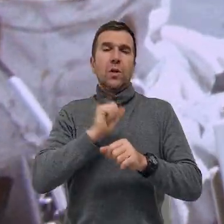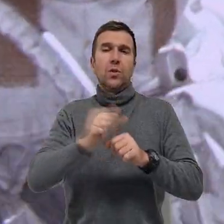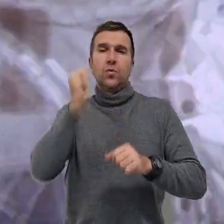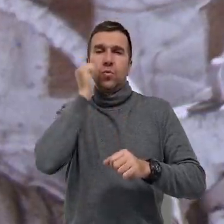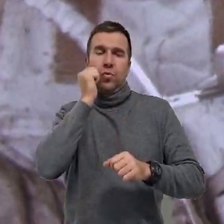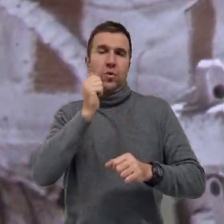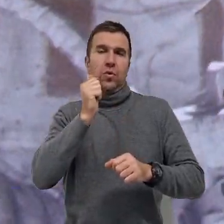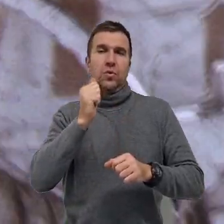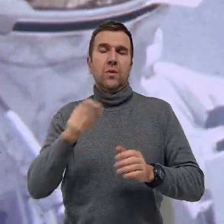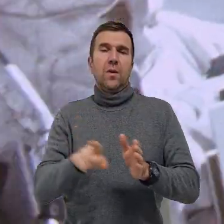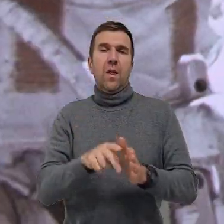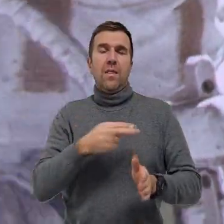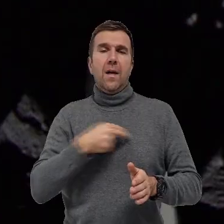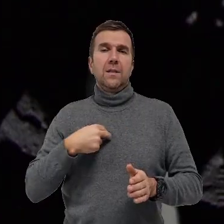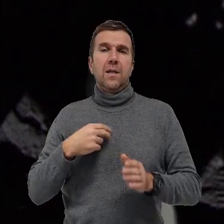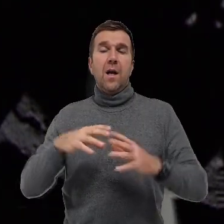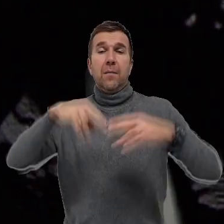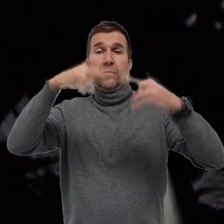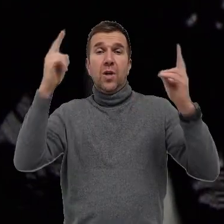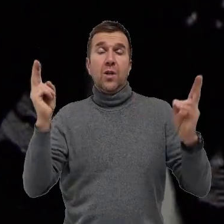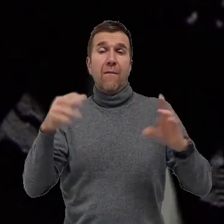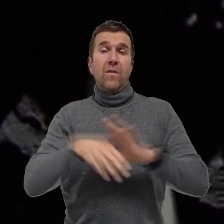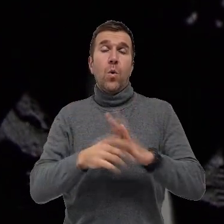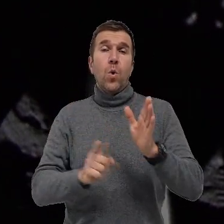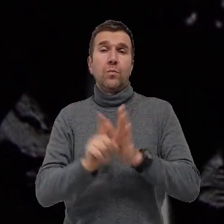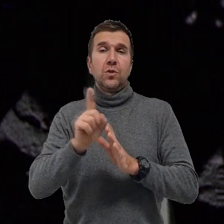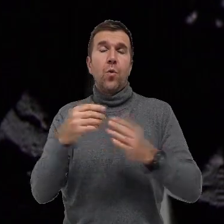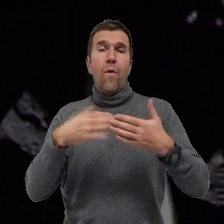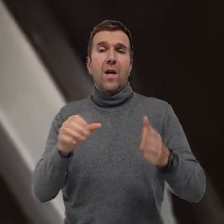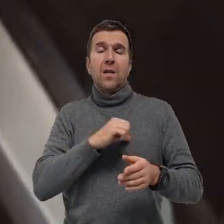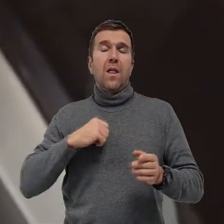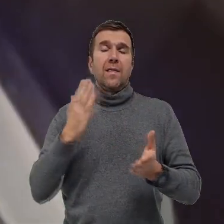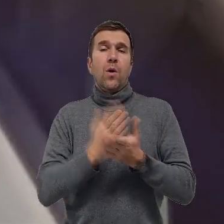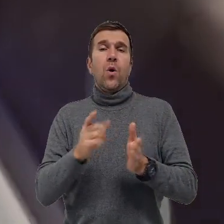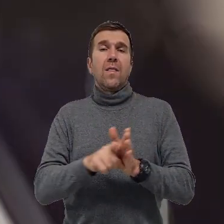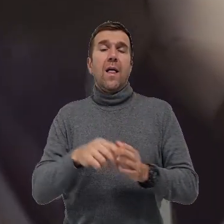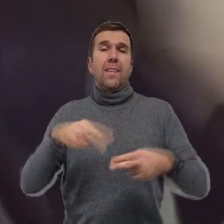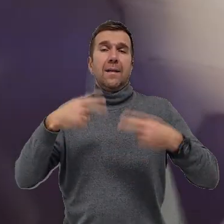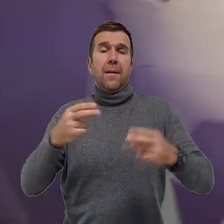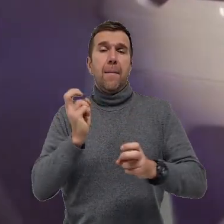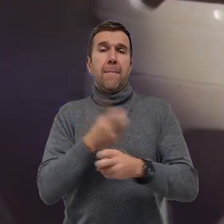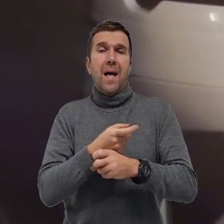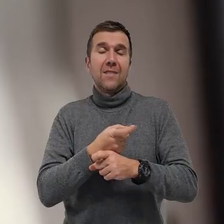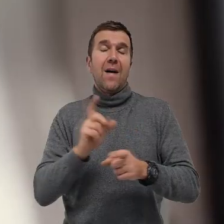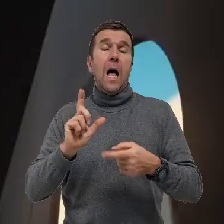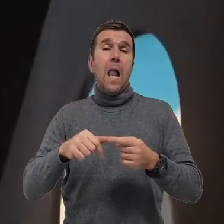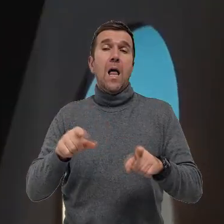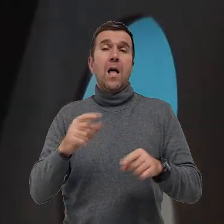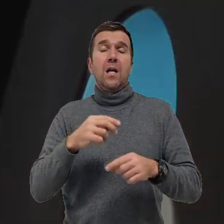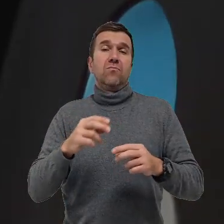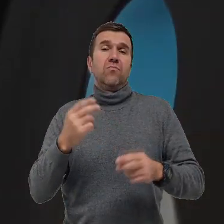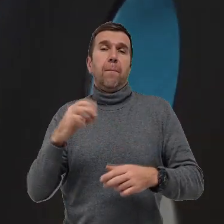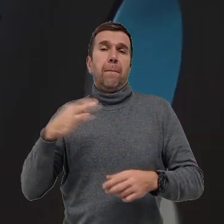nas codziennością. Przestrzeń kosmiczna otwiera się nie tylko dla kolejnych państw, ale i dla prywatnych